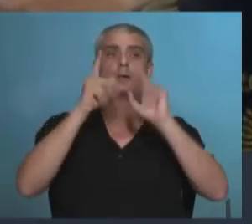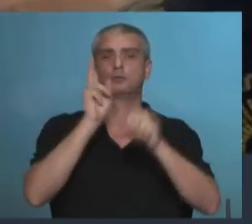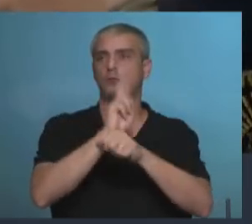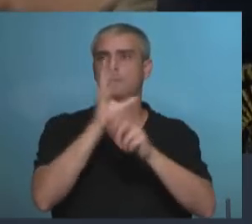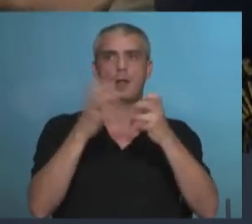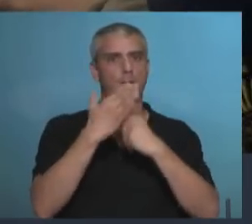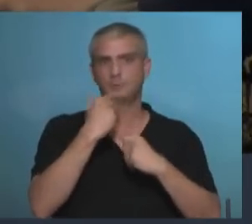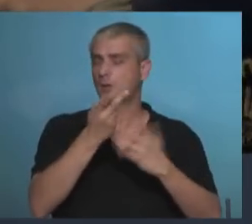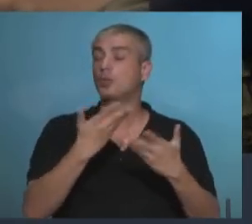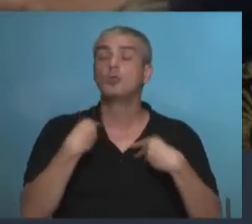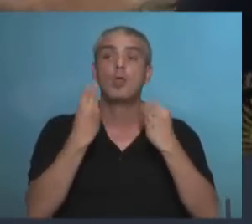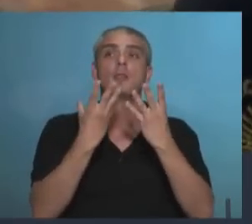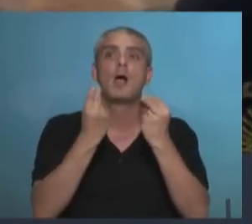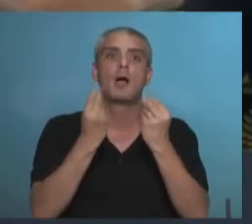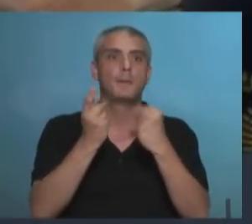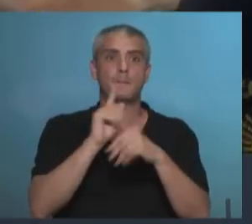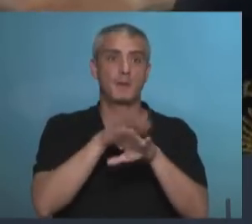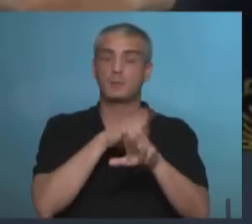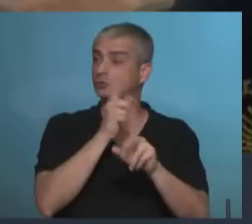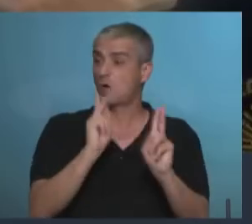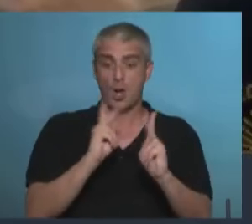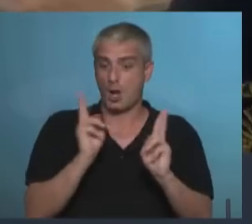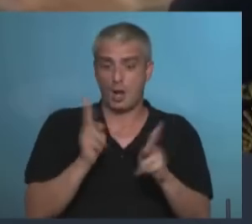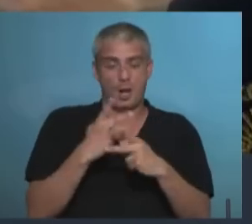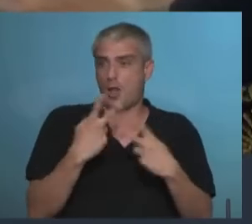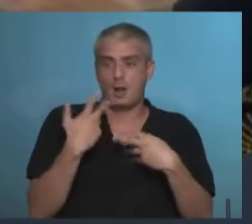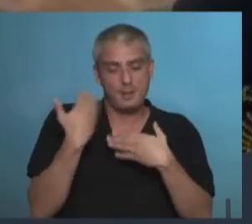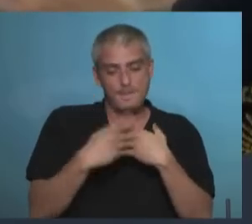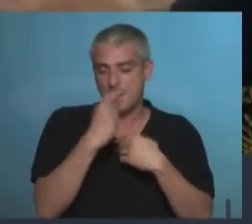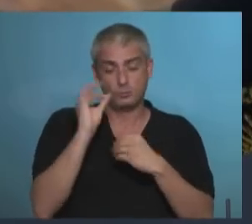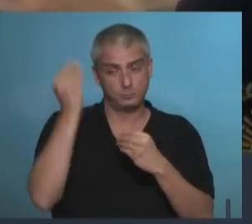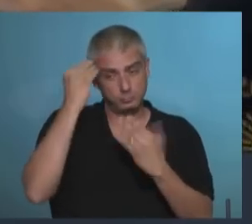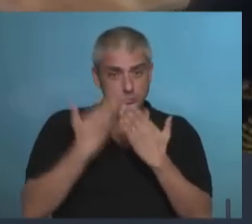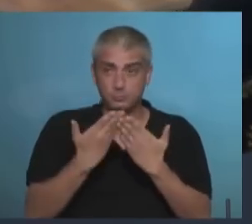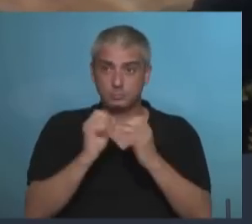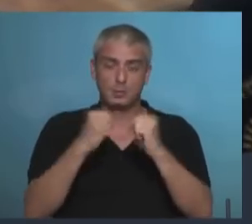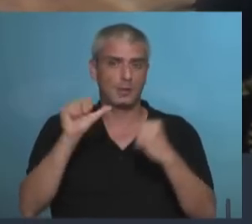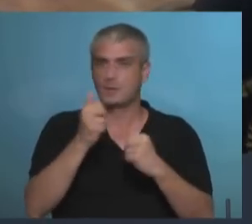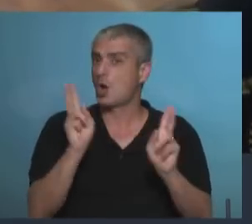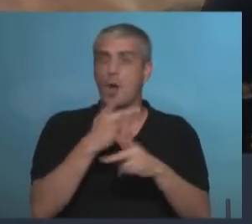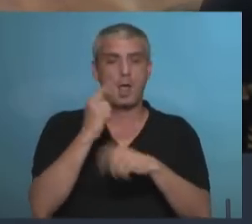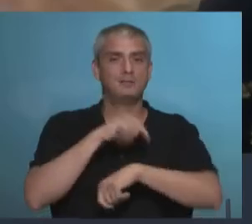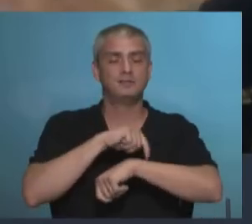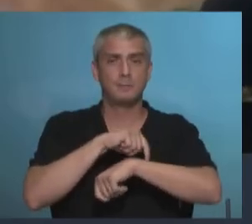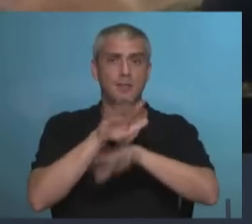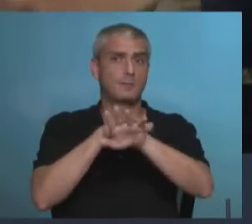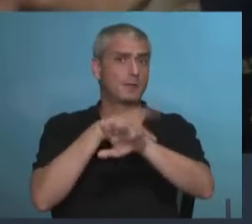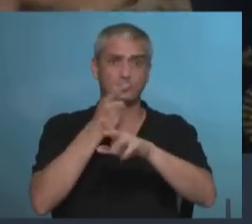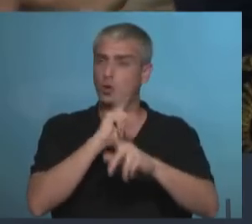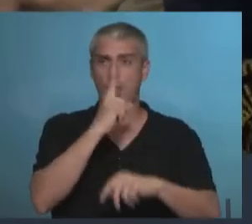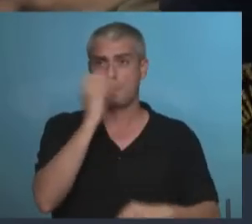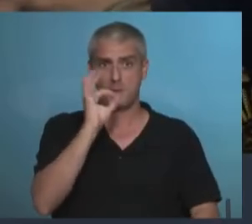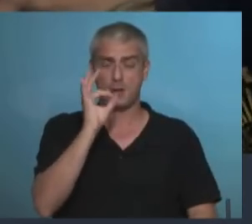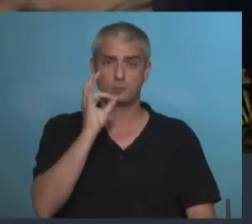ישראל, זה נותן המון. מי שמרגיש שהוא לא ממצא את עצמו 100% בבית מדרש עם הגמרא, לא ממצא את הזמן שלו, מרגיש לא 100% עם